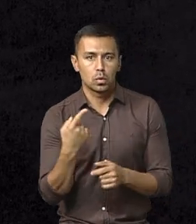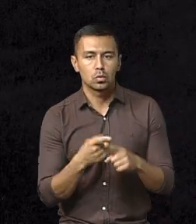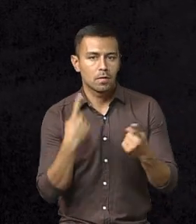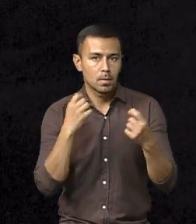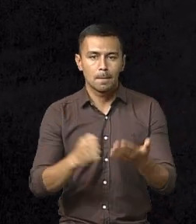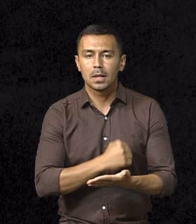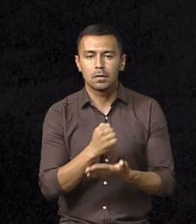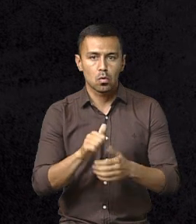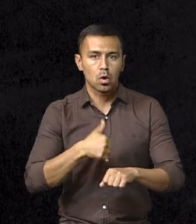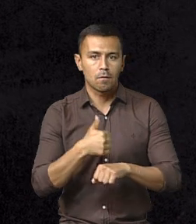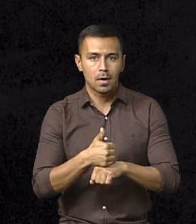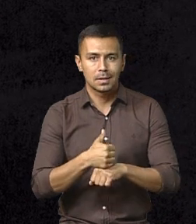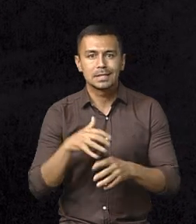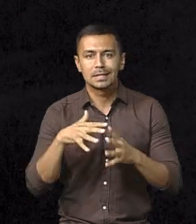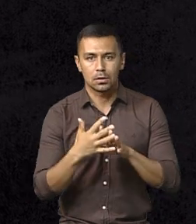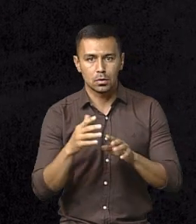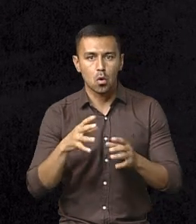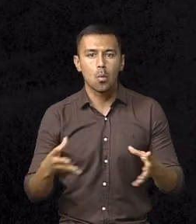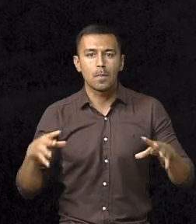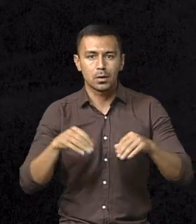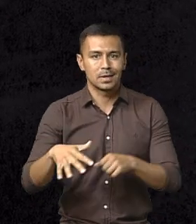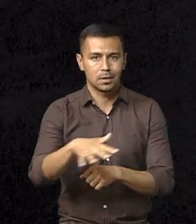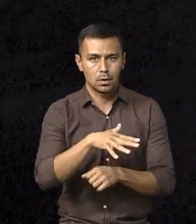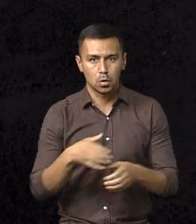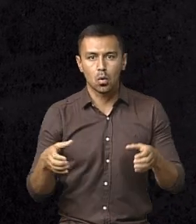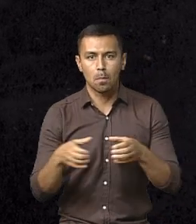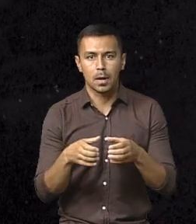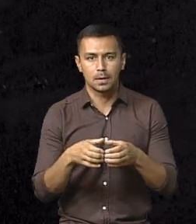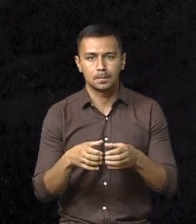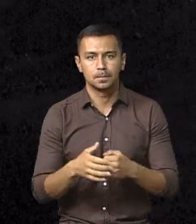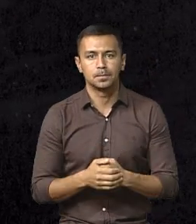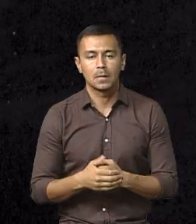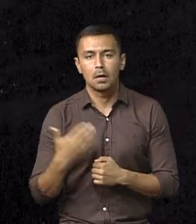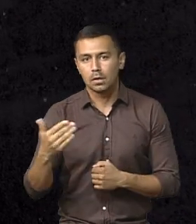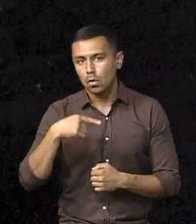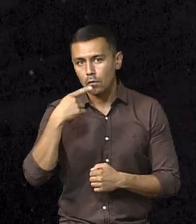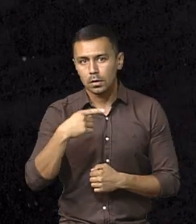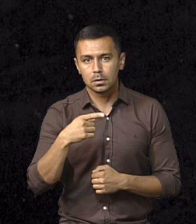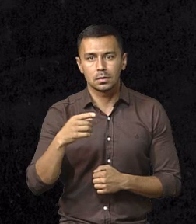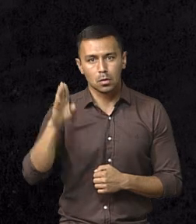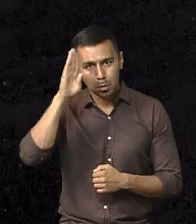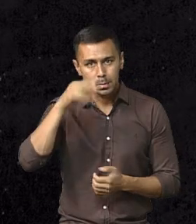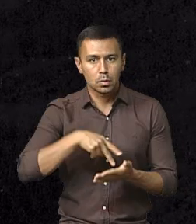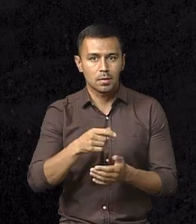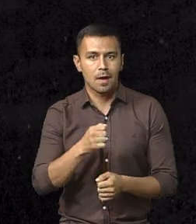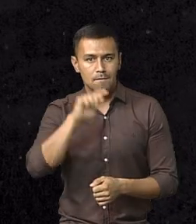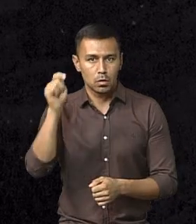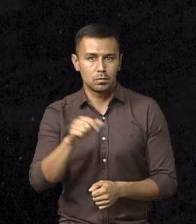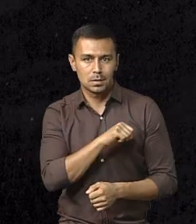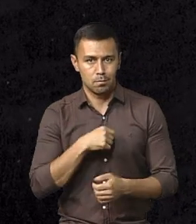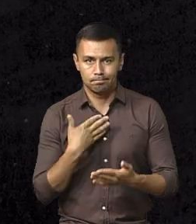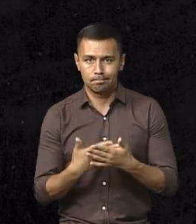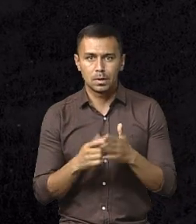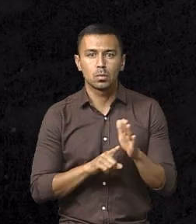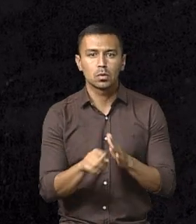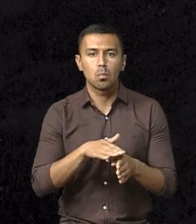інформацію підтвердив голова Летичівської селищної об'єднаної територіальної громади Ігор Тисячний. За його інформацією, Олексій пішов на війну добровольцем на